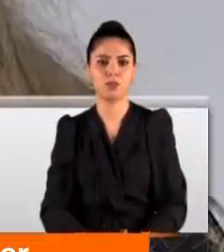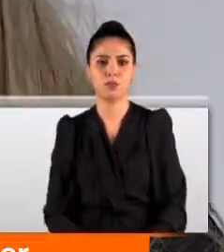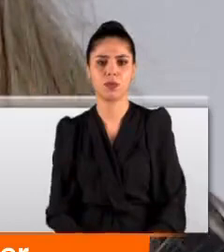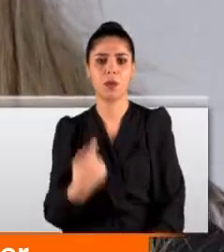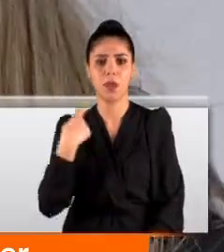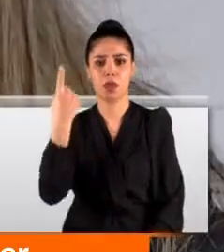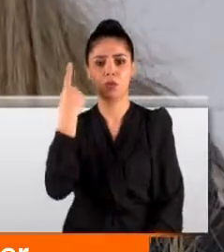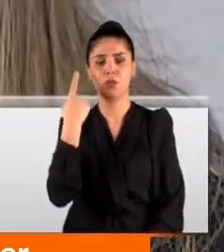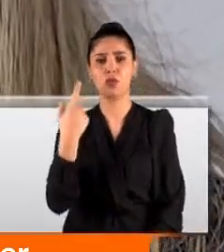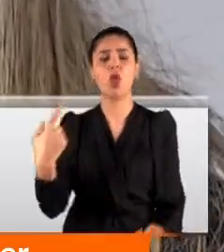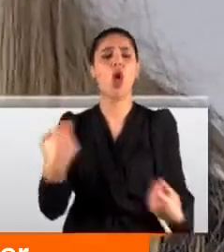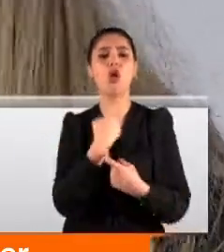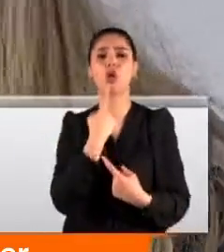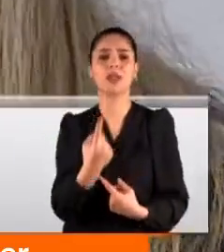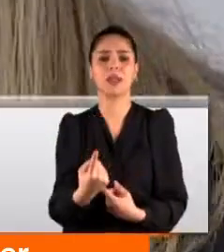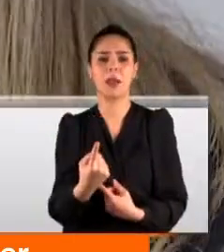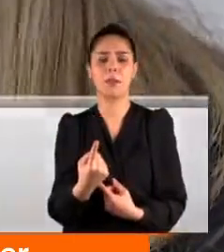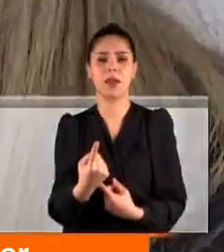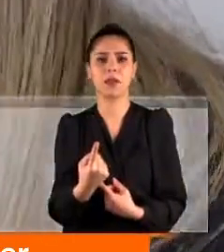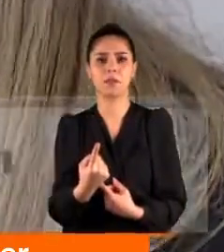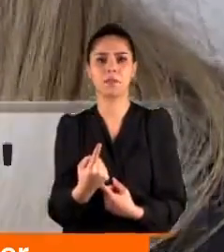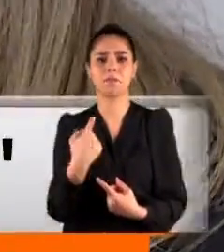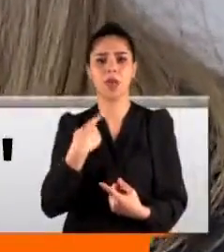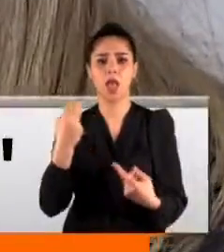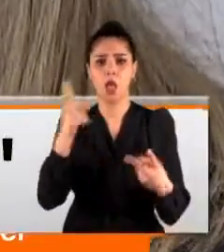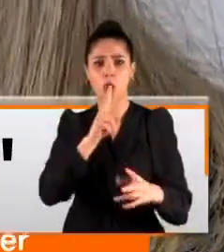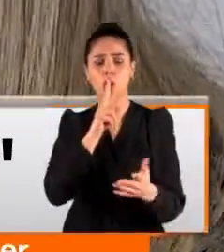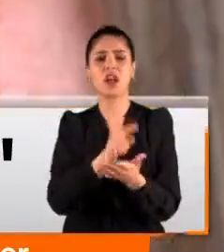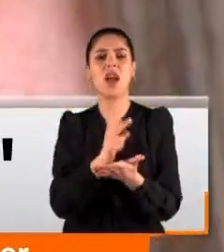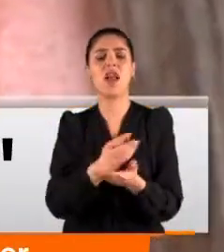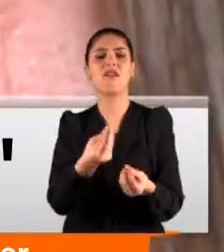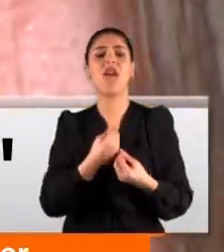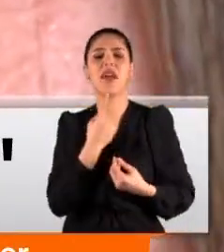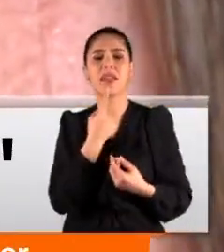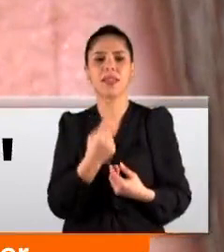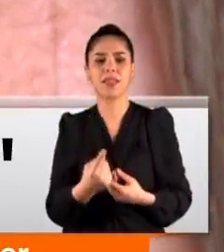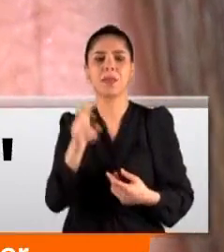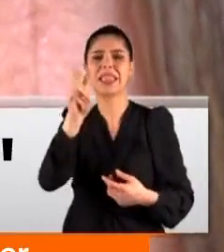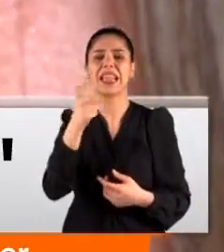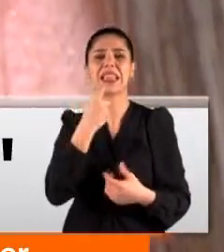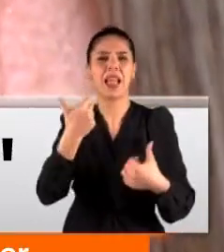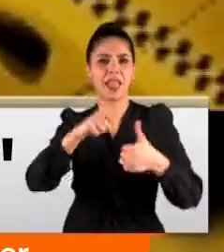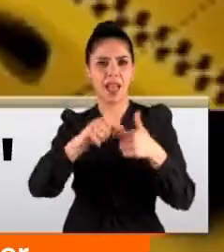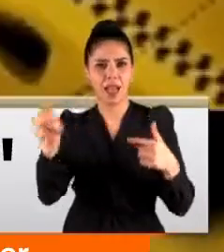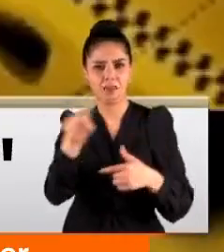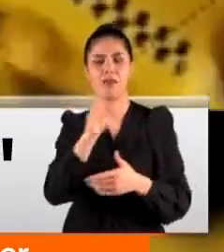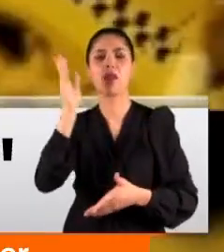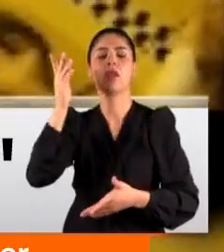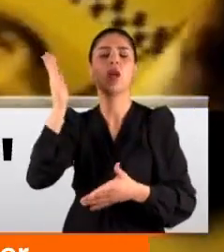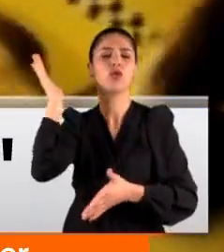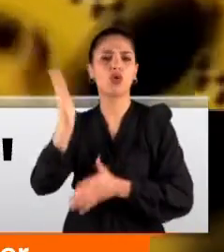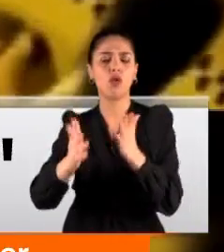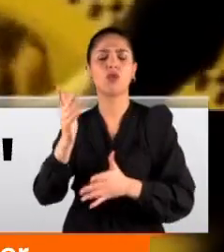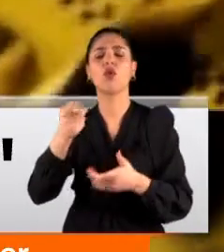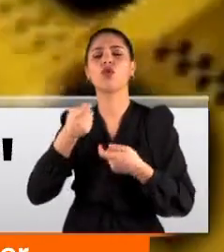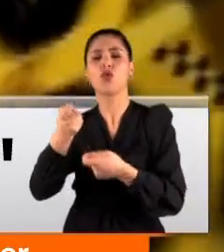dün öldürdünüz. Beni dün ölüm kararı mı verdiniz? Çift 8 yıllık evliydi. Darp, kaçırılma,